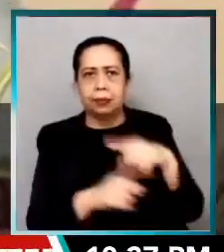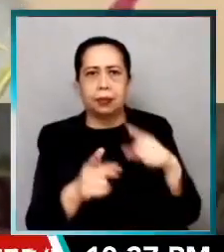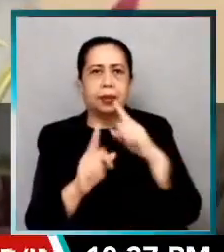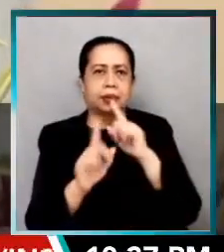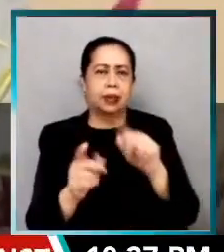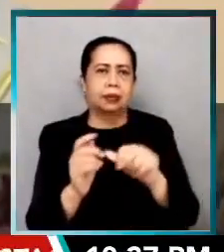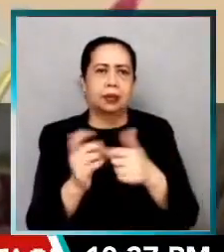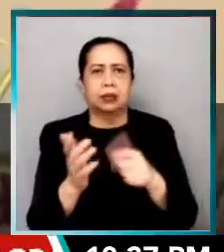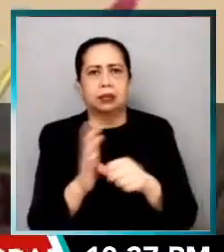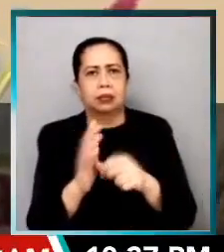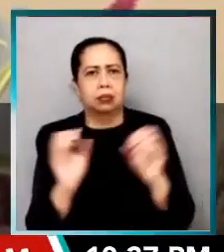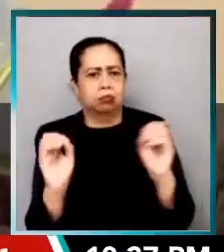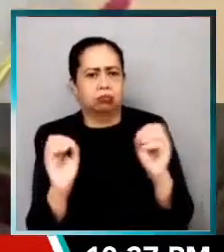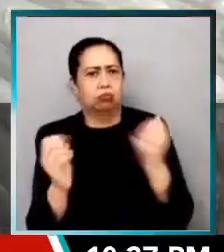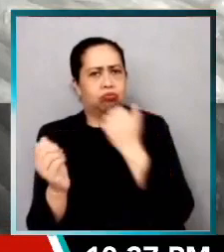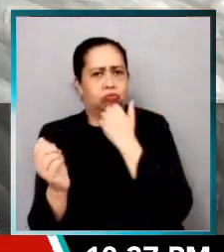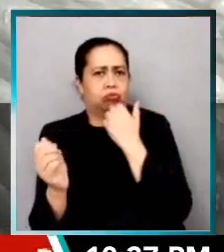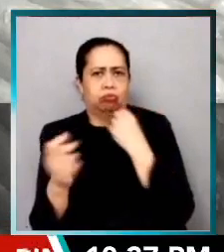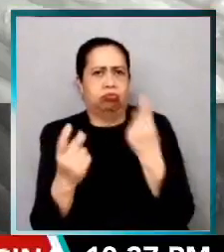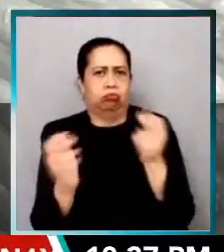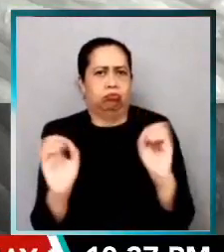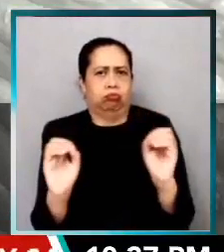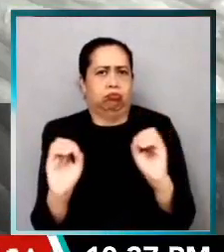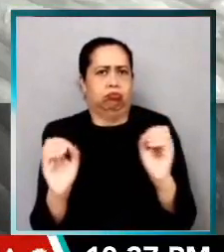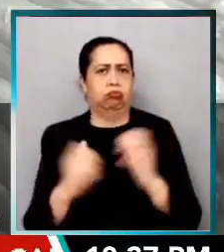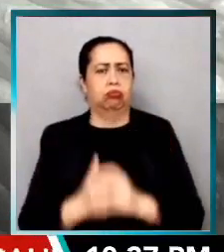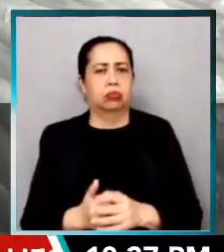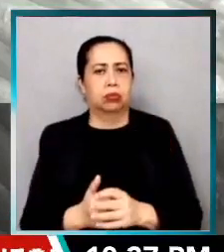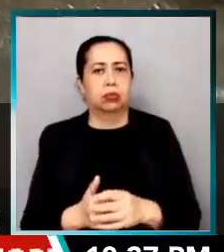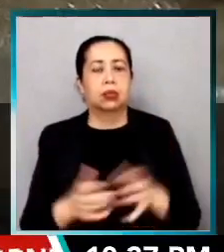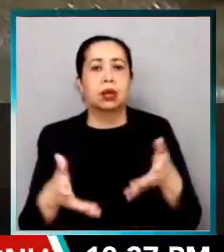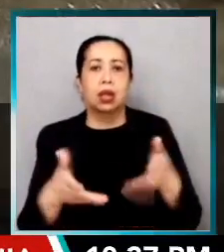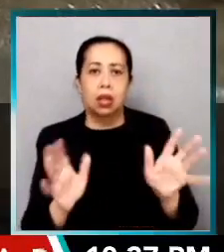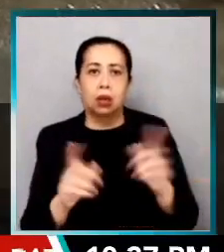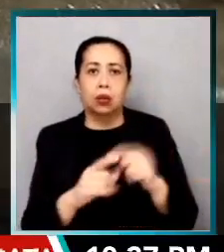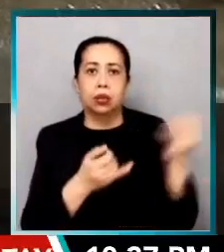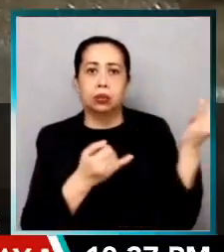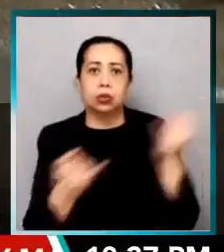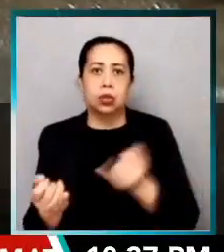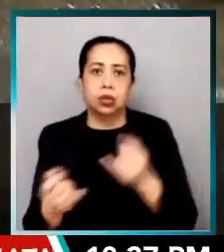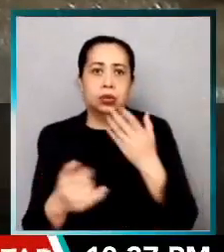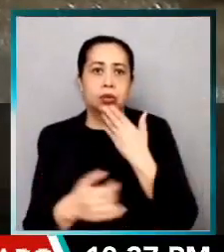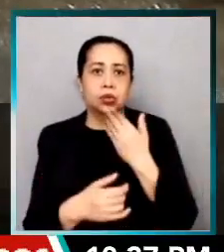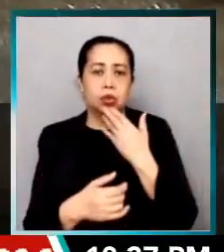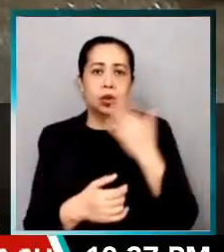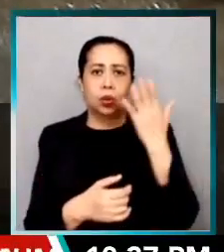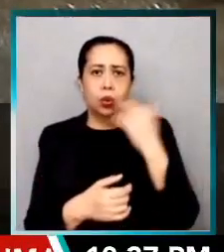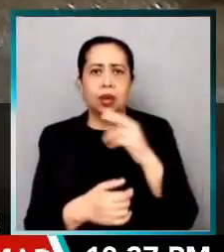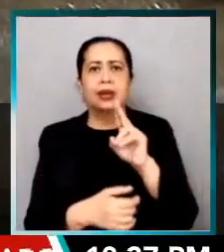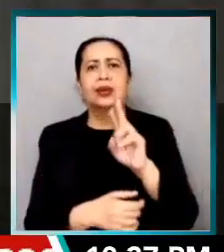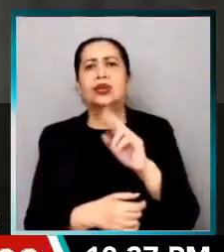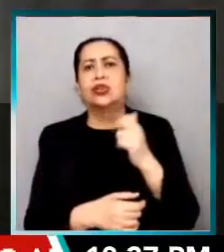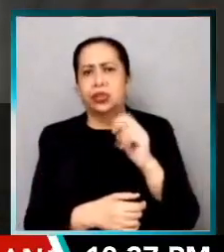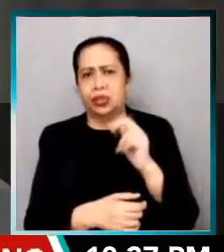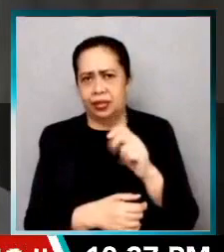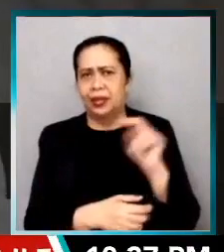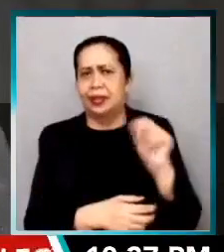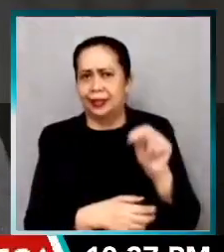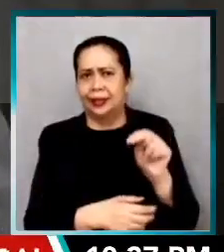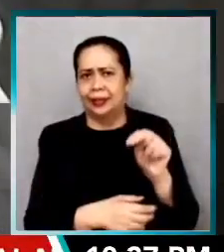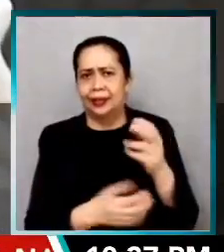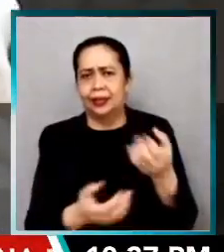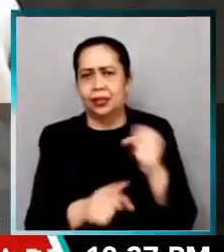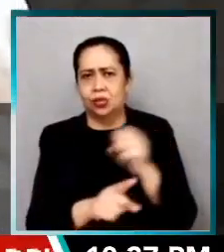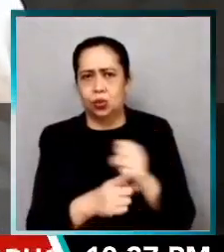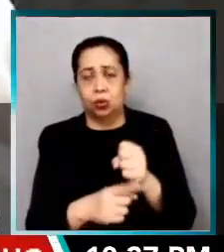walang irregular sa kanyang ginawa. Pinayagan niya raw ang importation ng asukal dahil urgent na ang sitwasyon. Alam din daw ni